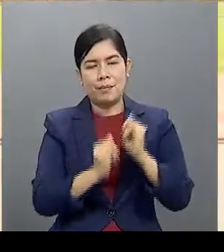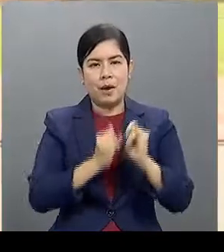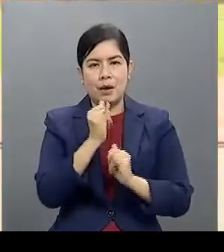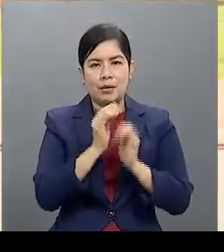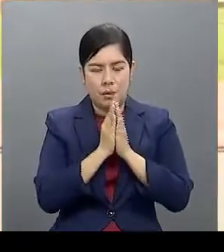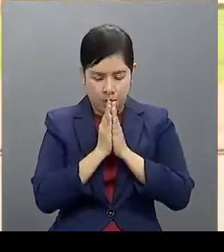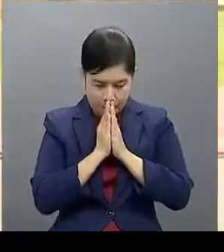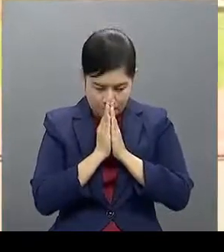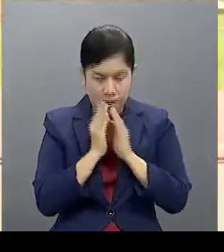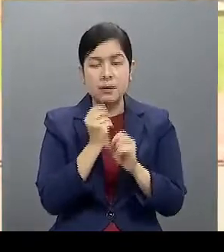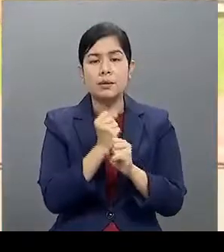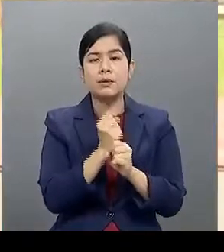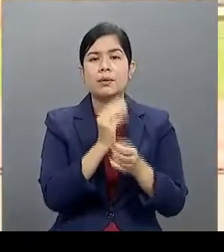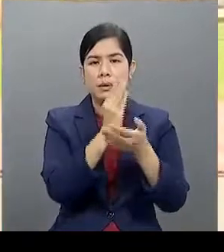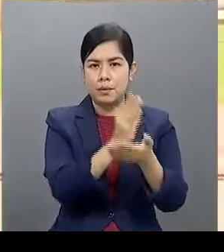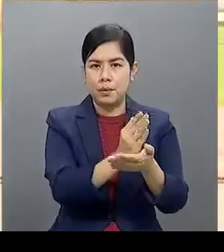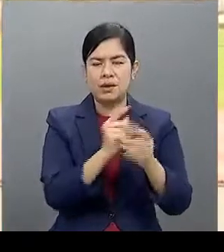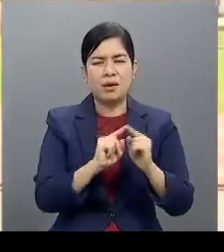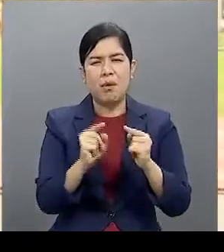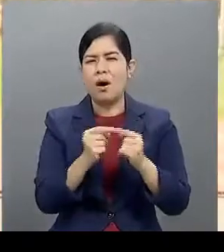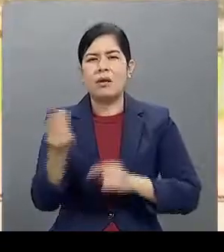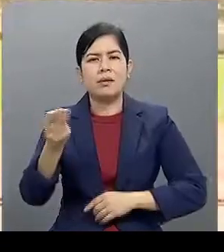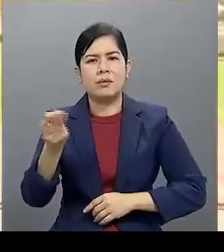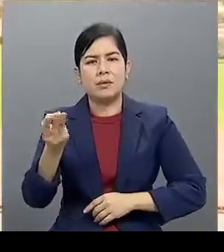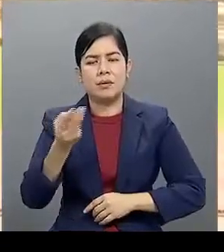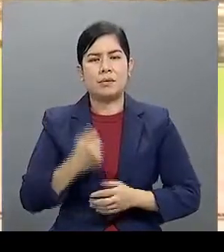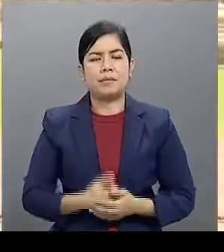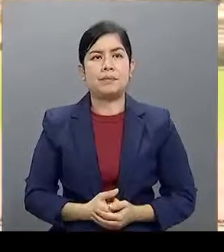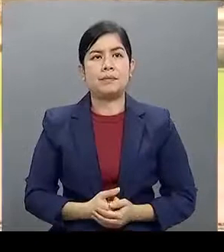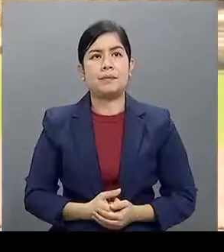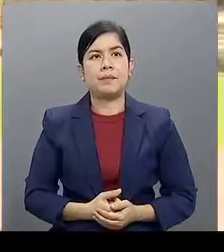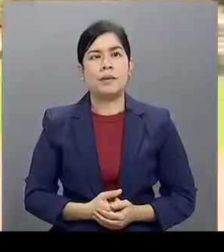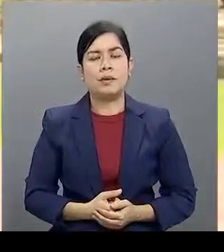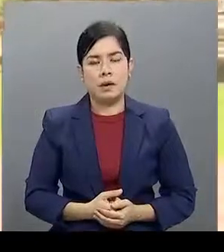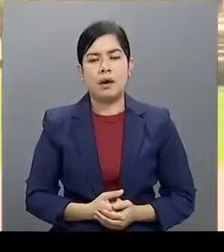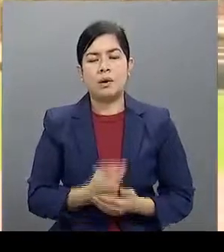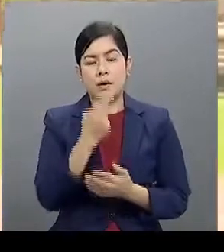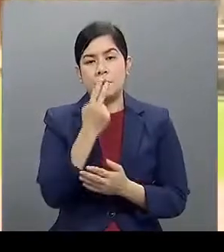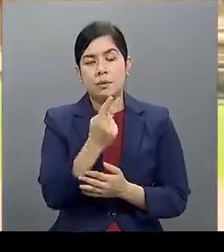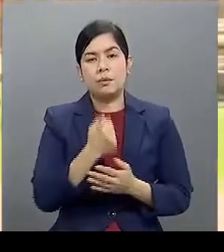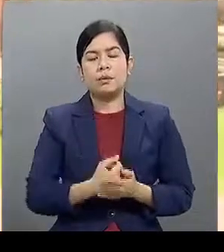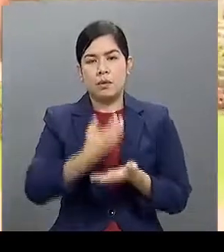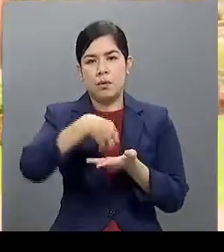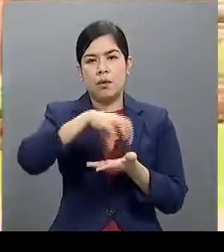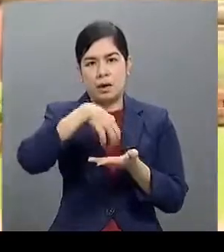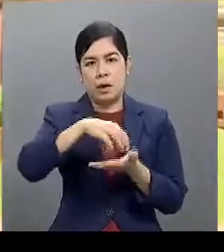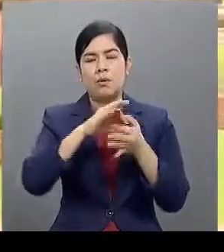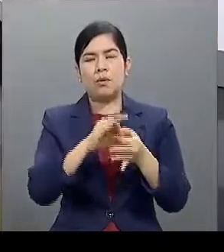แต่ว่าก็น้อยกว่าทุกปีนะครับนี่คือภาพรวมแล้วก็สถานการณ์โควิด-19 ที่